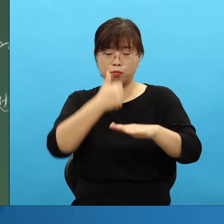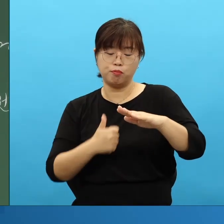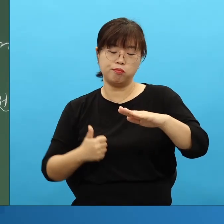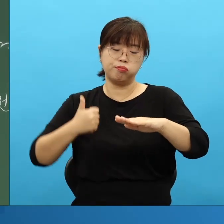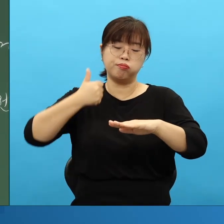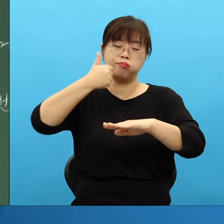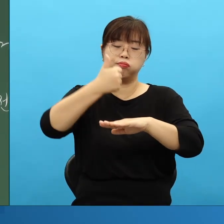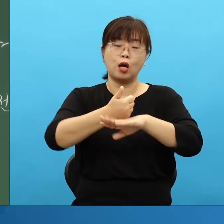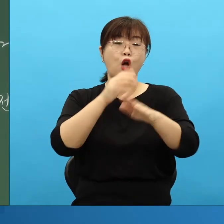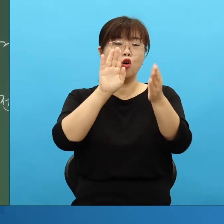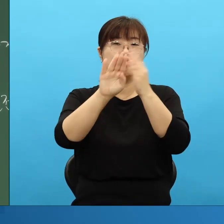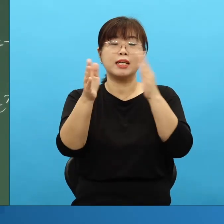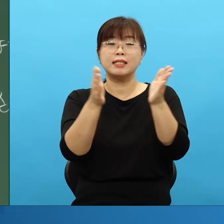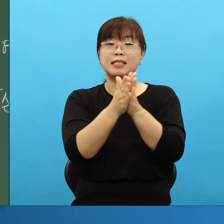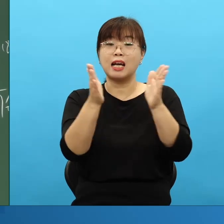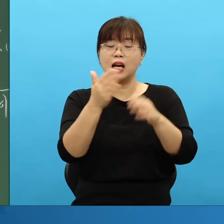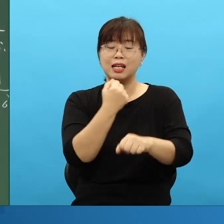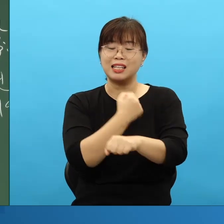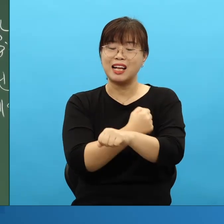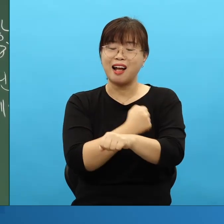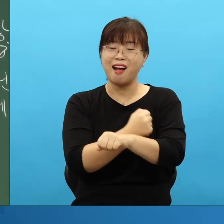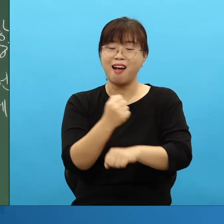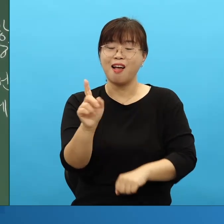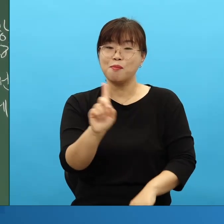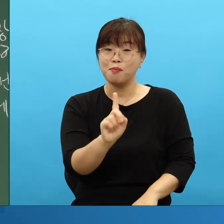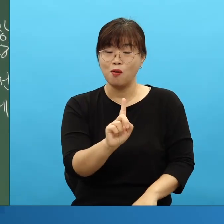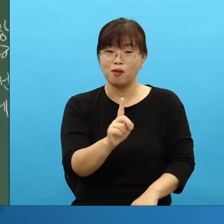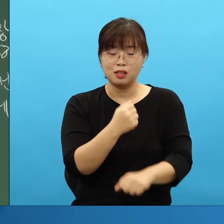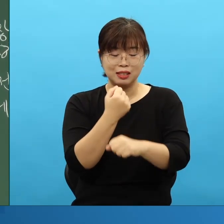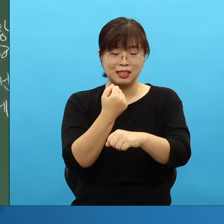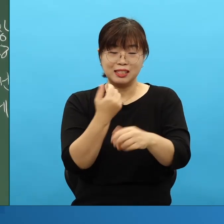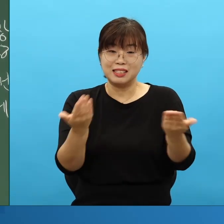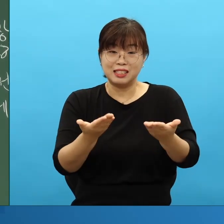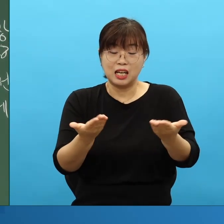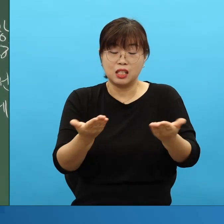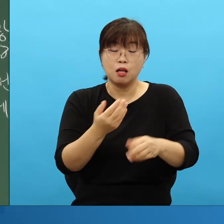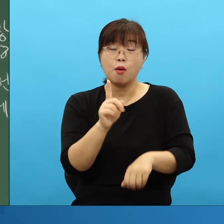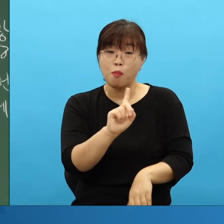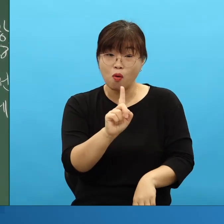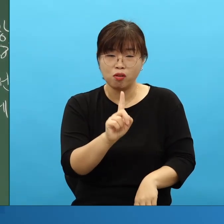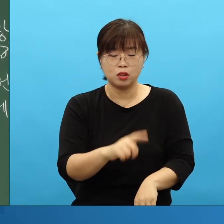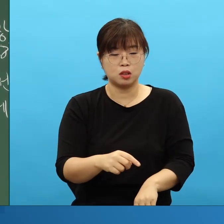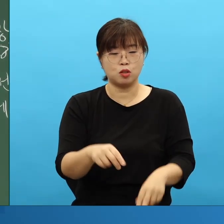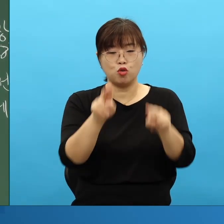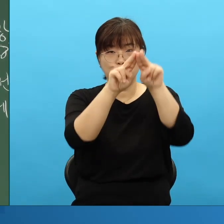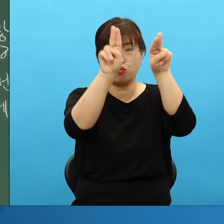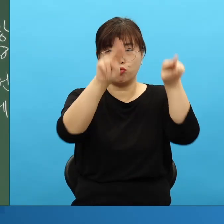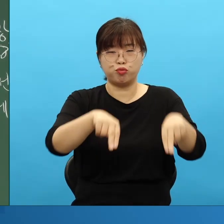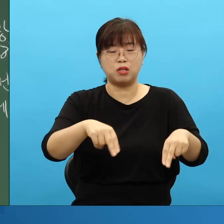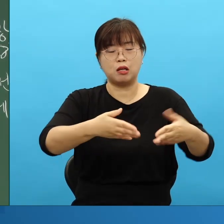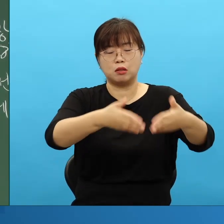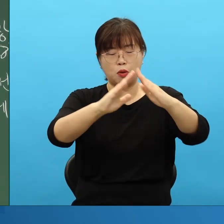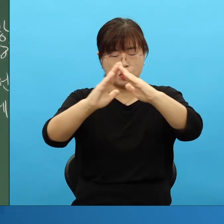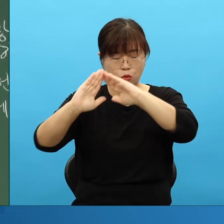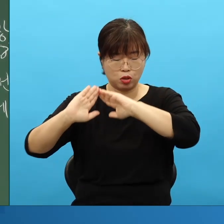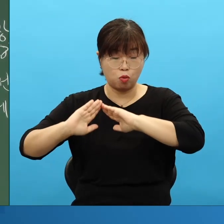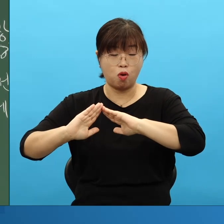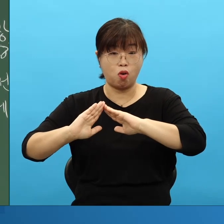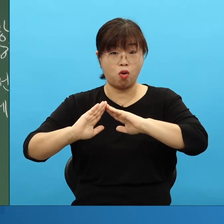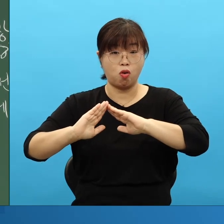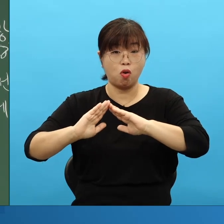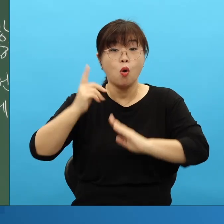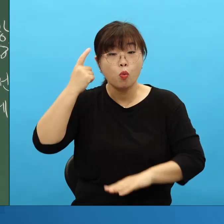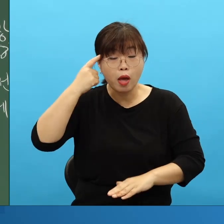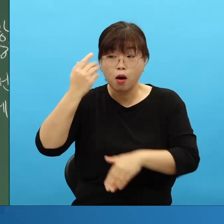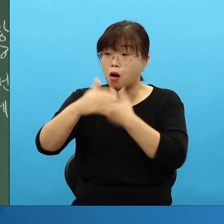kings rose to power because they didn't know God, the vast majority of them raised up these pagan shrines. 그래서 우리는 성전을 짓는 겁니다.